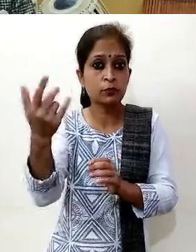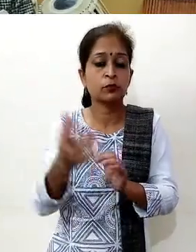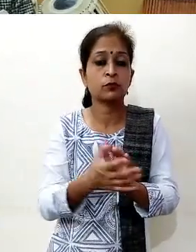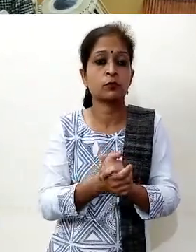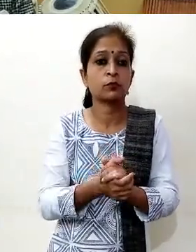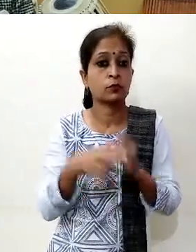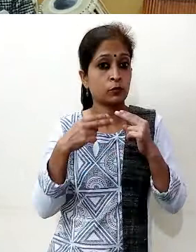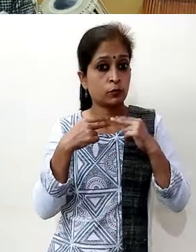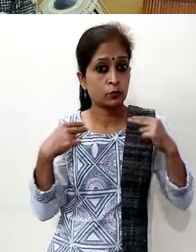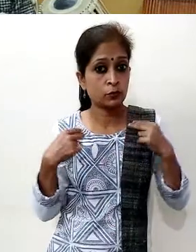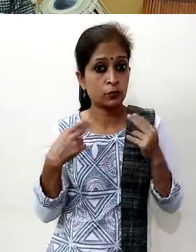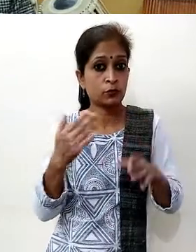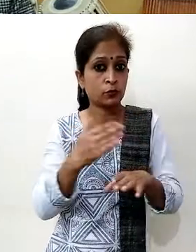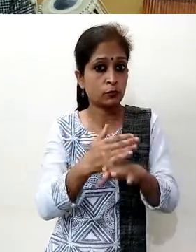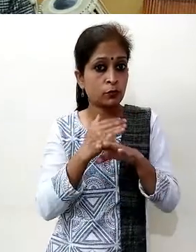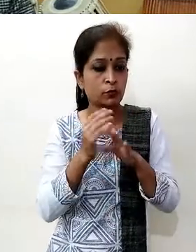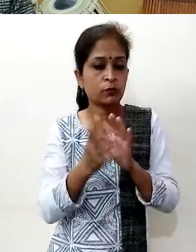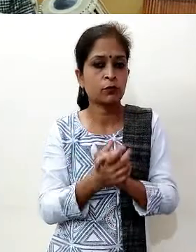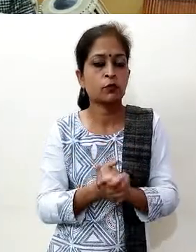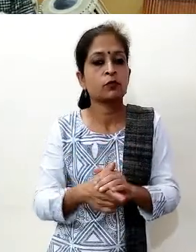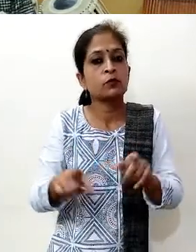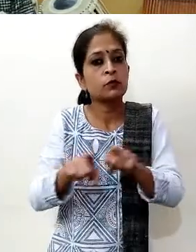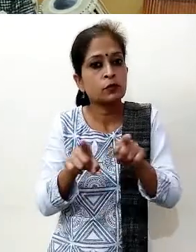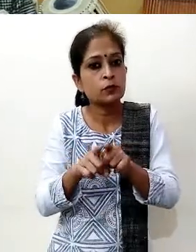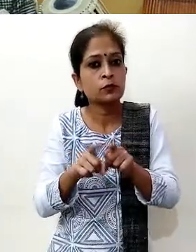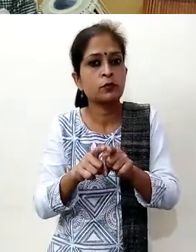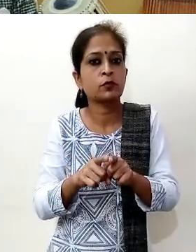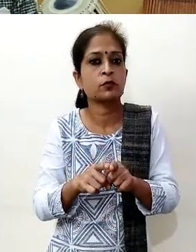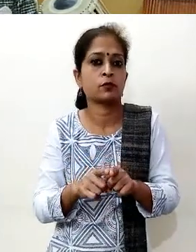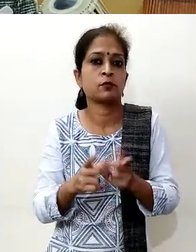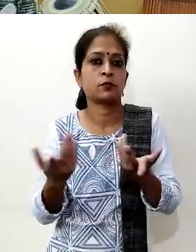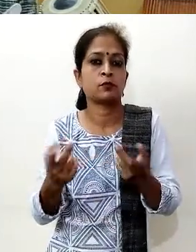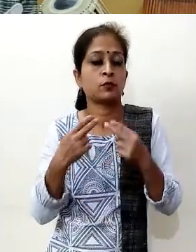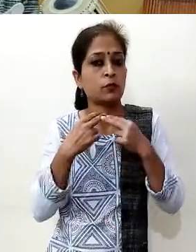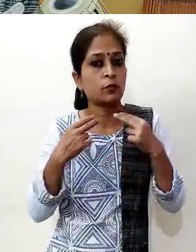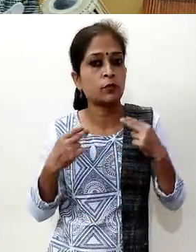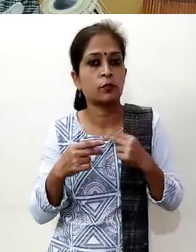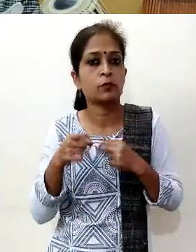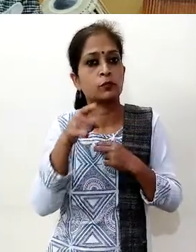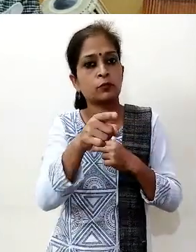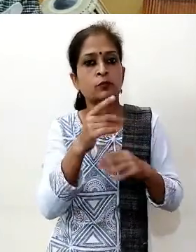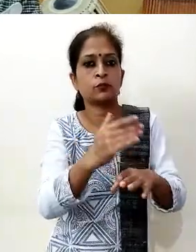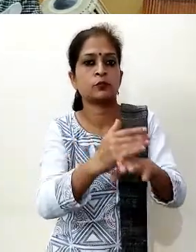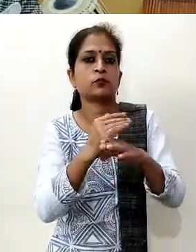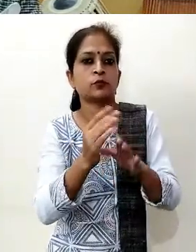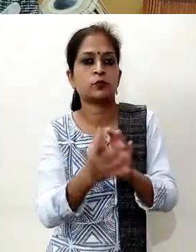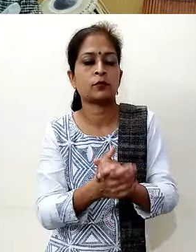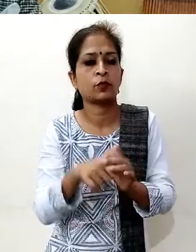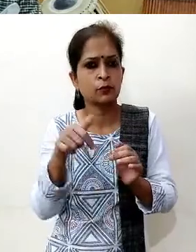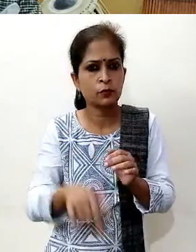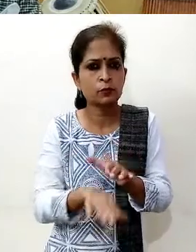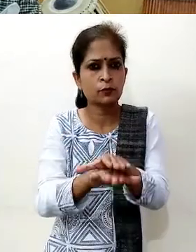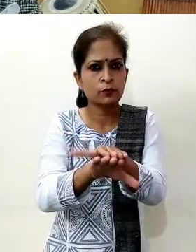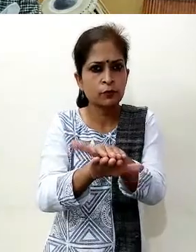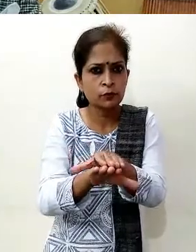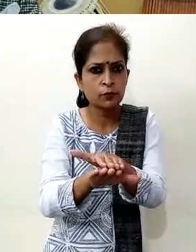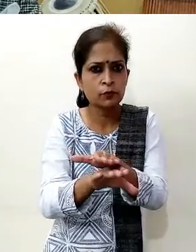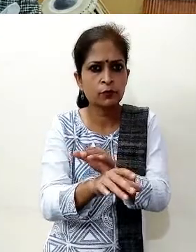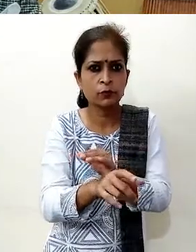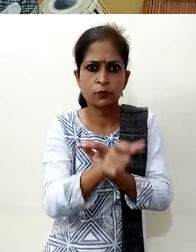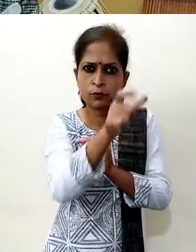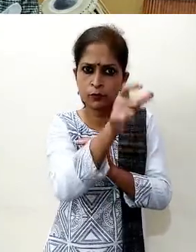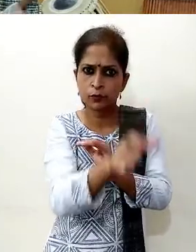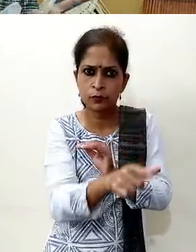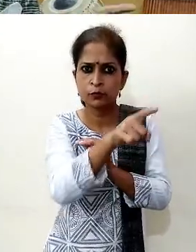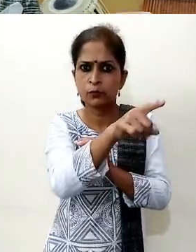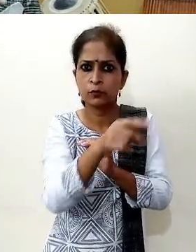करता है उसकी रक्षा धर्म स्वयं करता है। तो यहाँ एक कमजोर मछली की रक्षा मनु ने किया था,